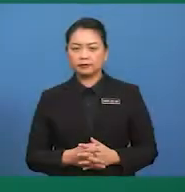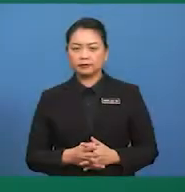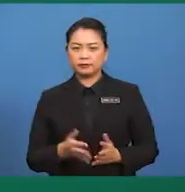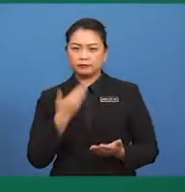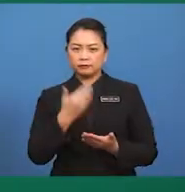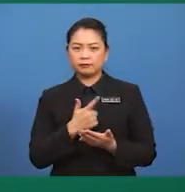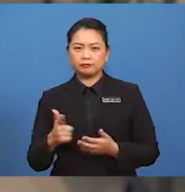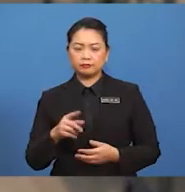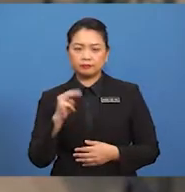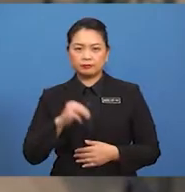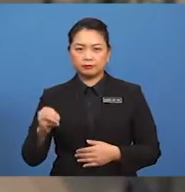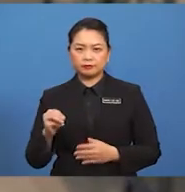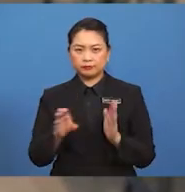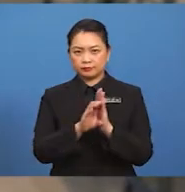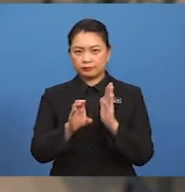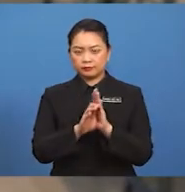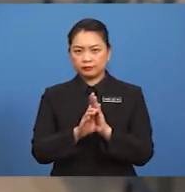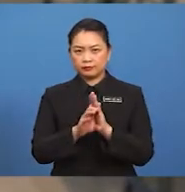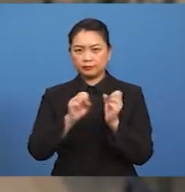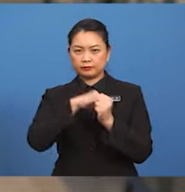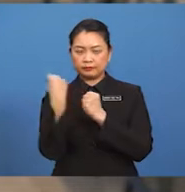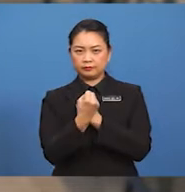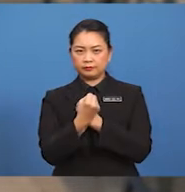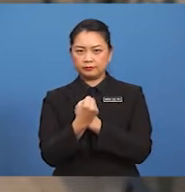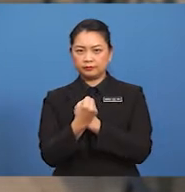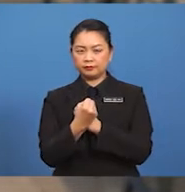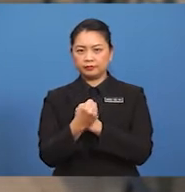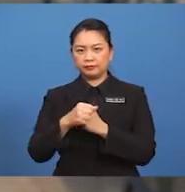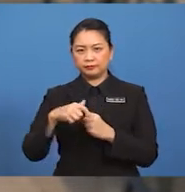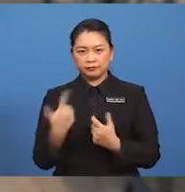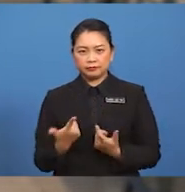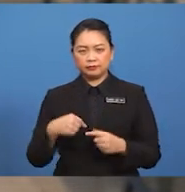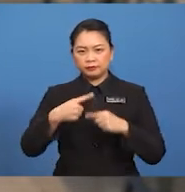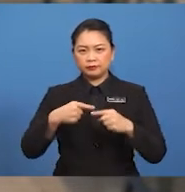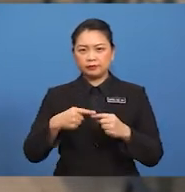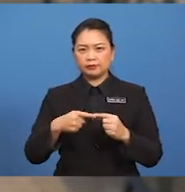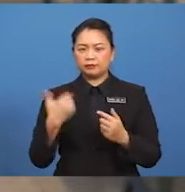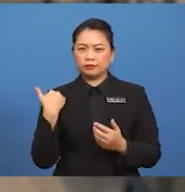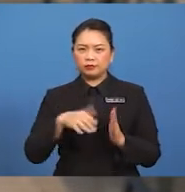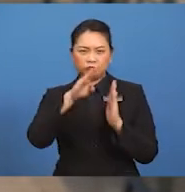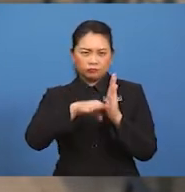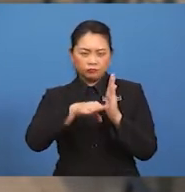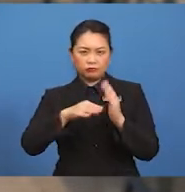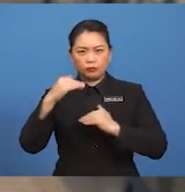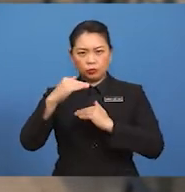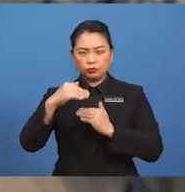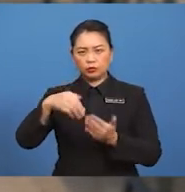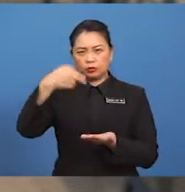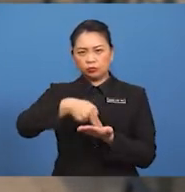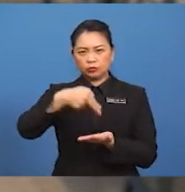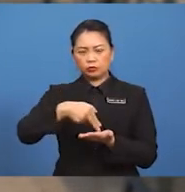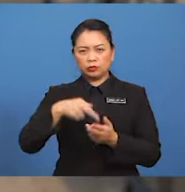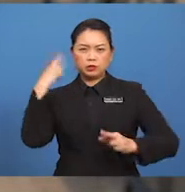RM58,900. Baiklah, murid-murid. Contoh situasi seterusnya apabila berlakunya pengurangan peruntukan hutang